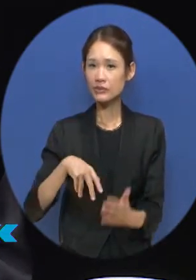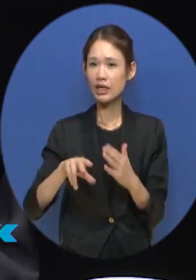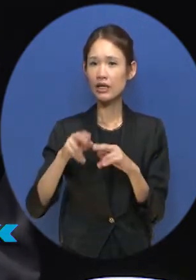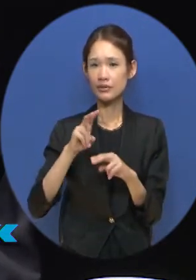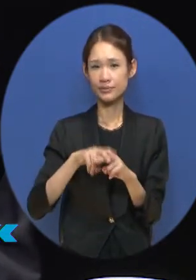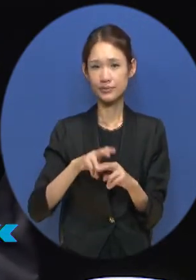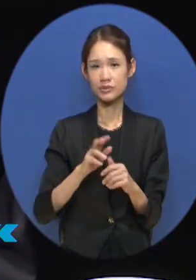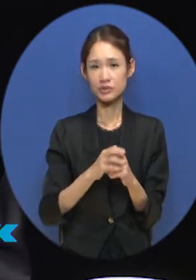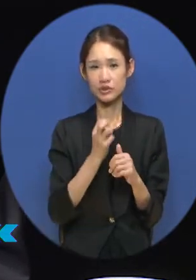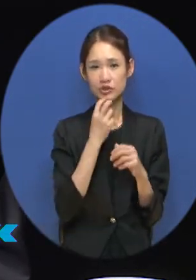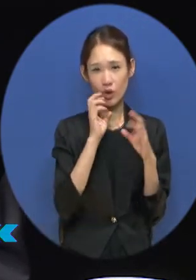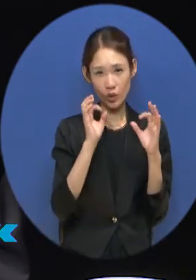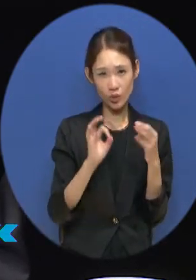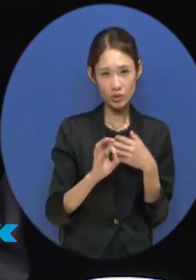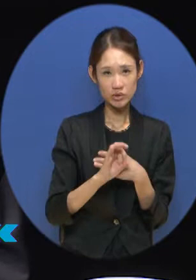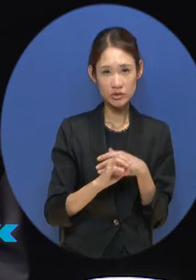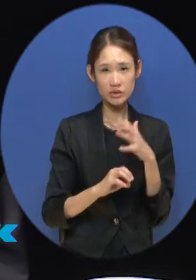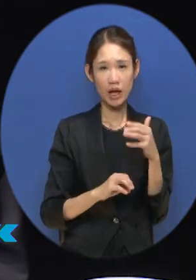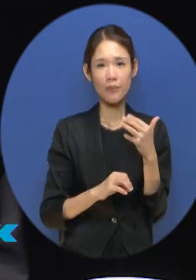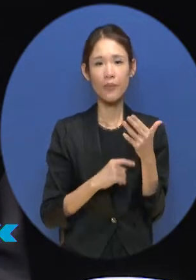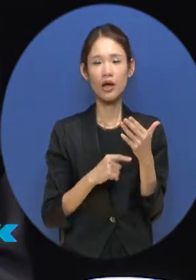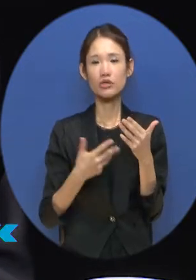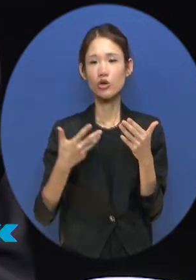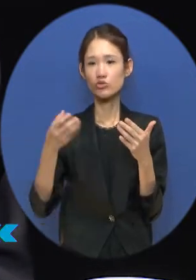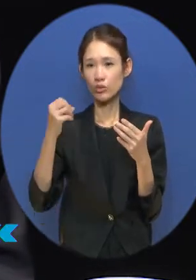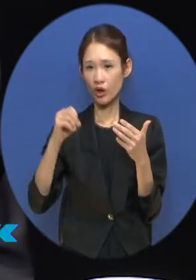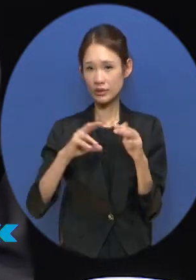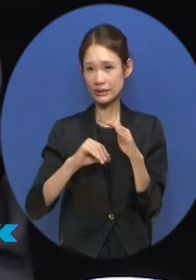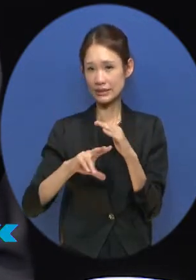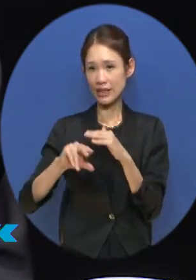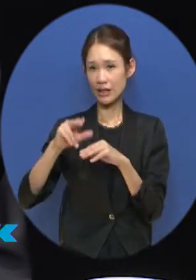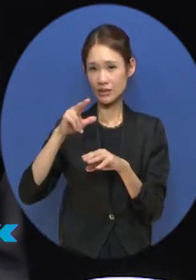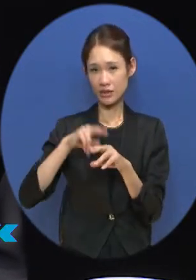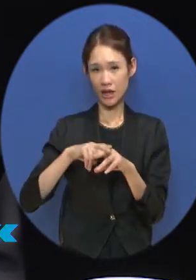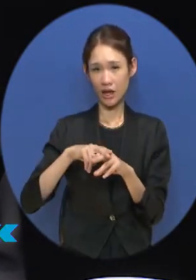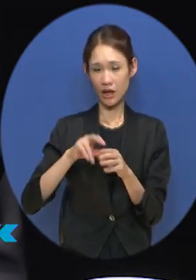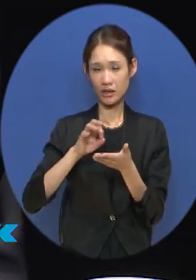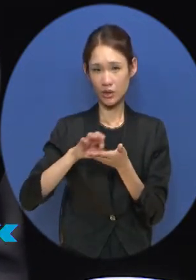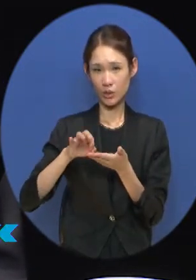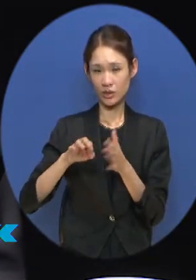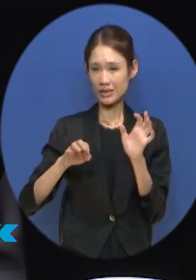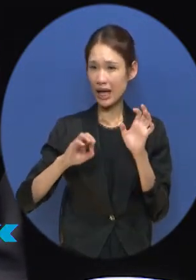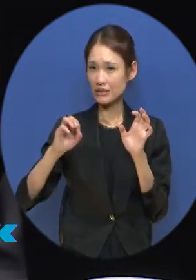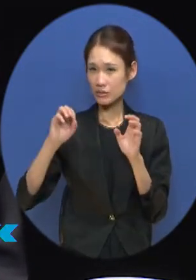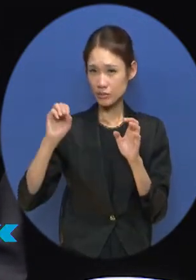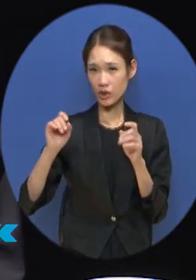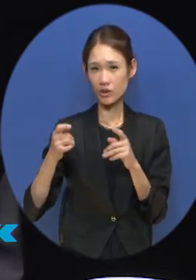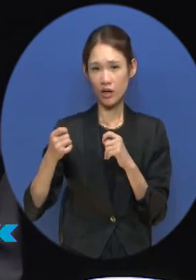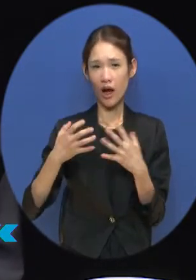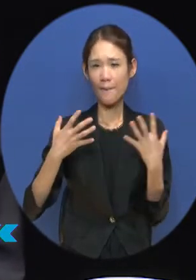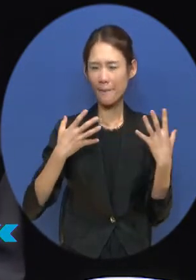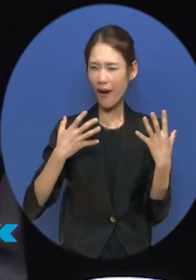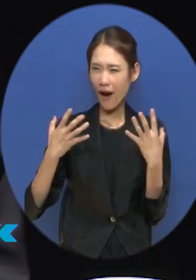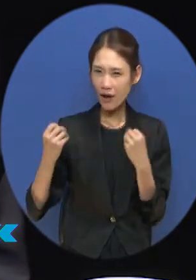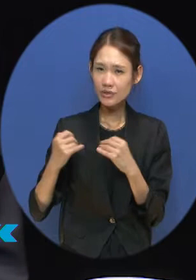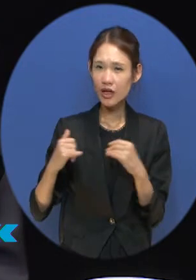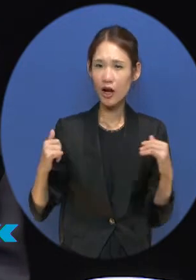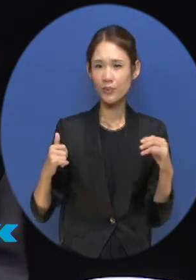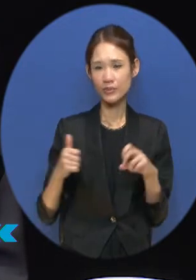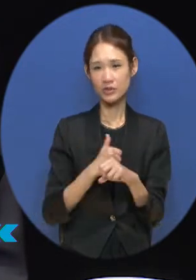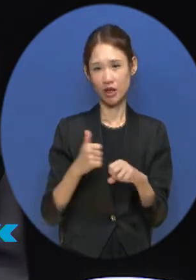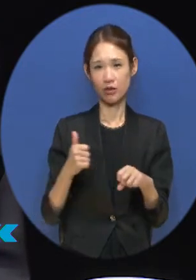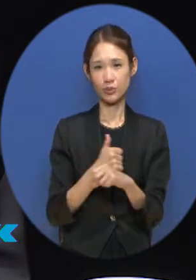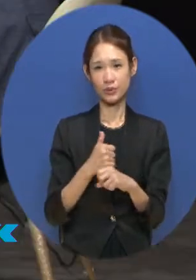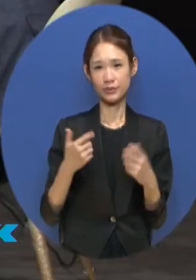그리고 서울만 본다면 약 38.9%가 네. 지하철을 탄다고 합니다. 거의 40% 네. 상당히 많은 네. 퍼센트를 차지하고 네.